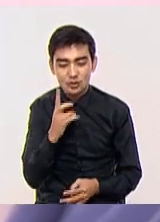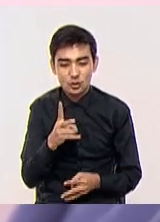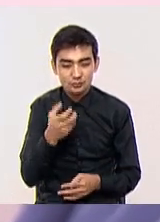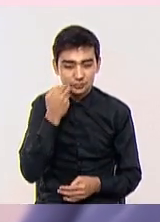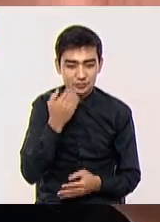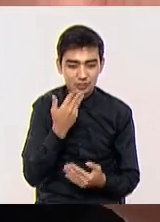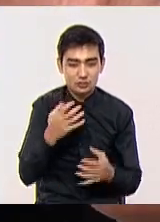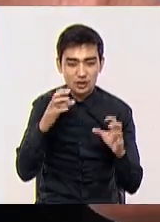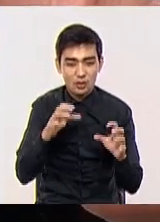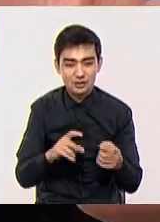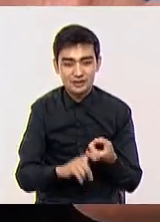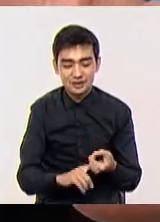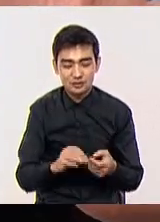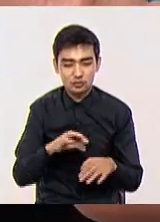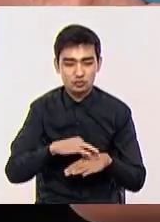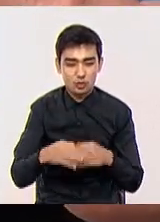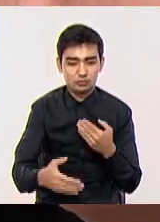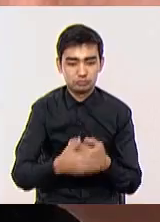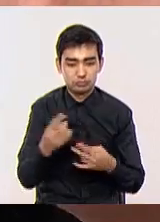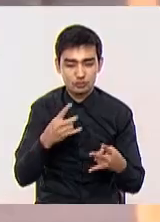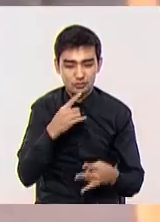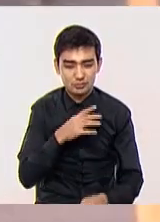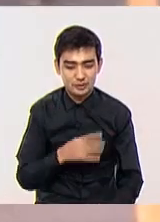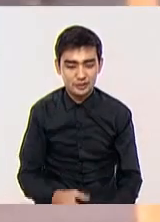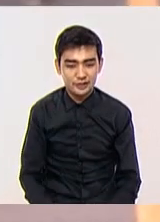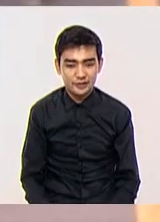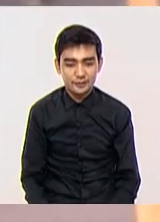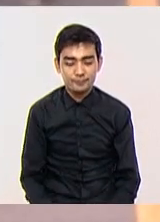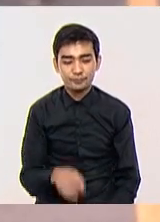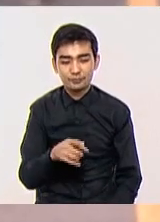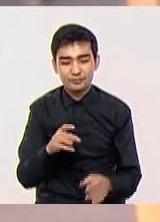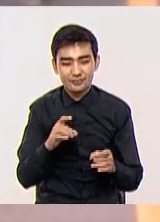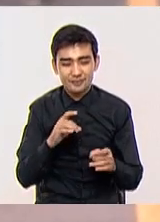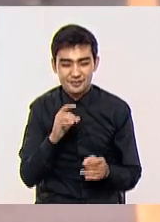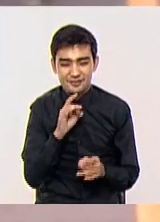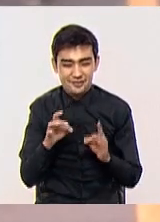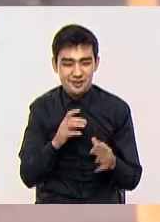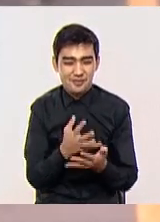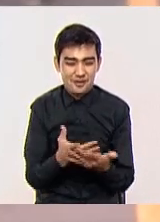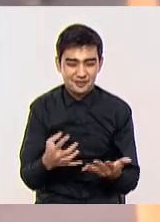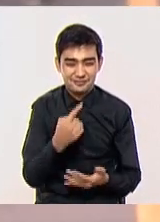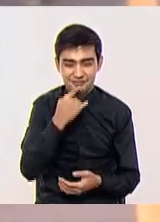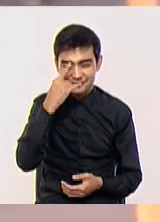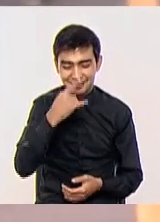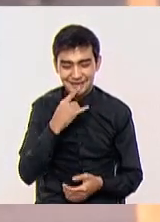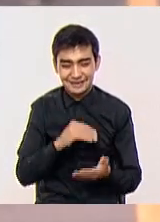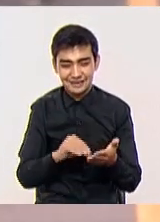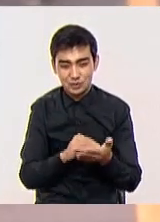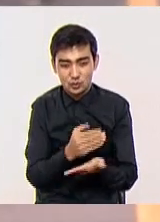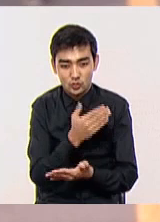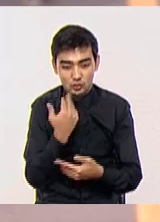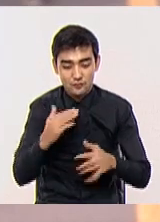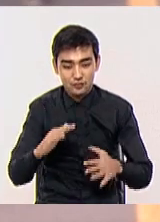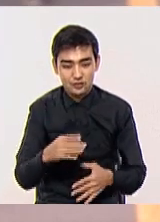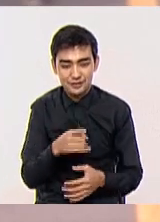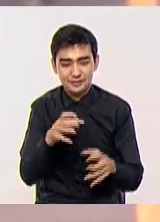қолданбайтындарды заң аясында қатаң жазалау керек дейді. Көрнекі ақпараттың болмаса, деректі менің тілінде мемлекеттік нұсқасы болмаса, ол